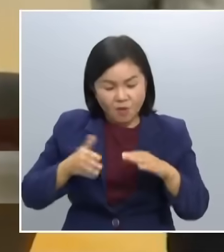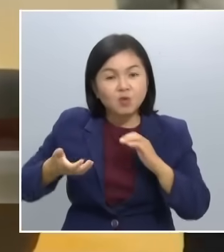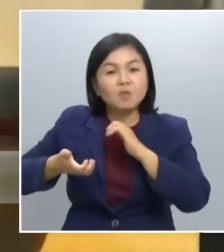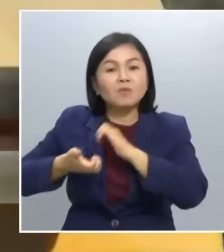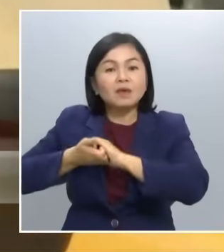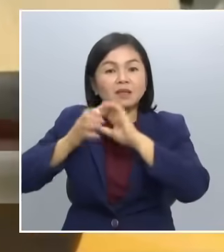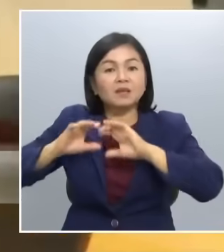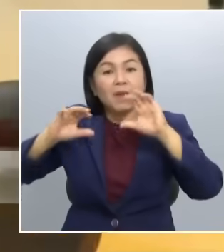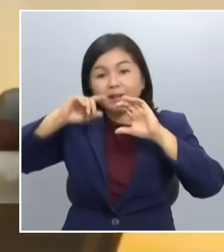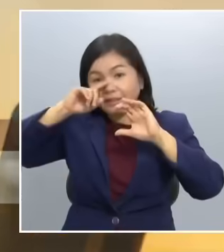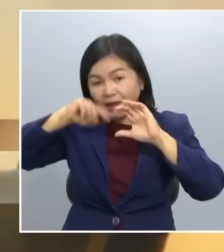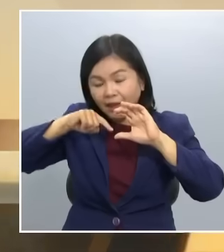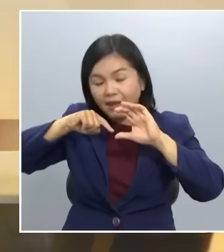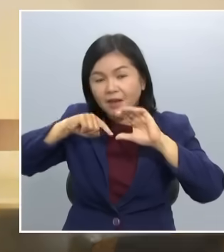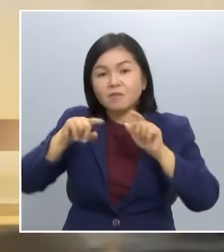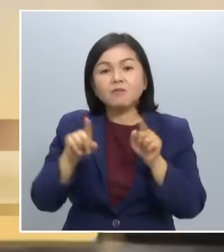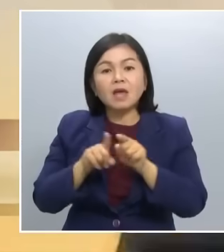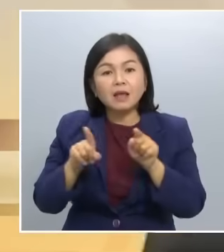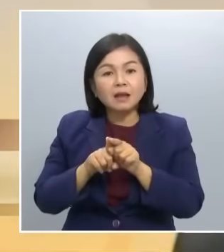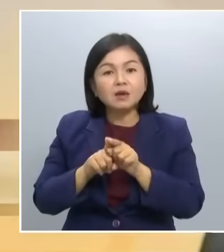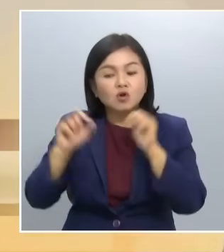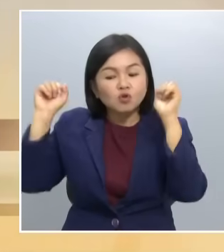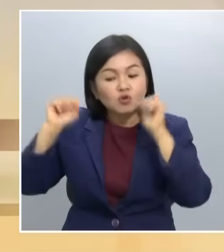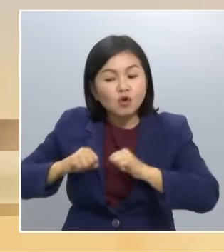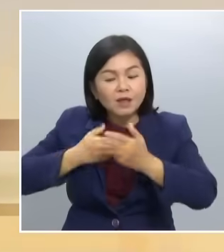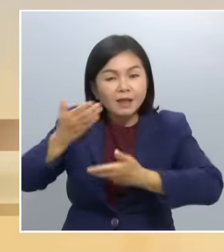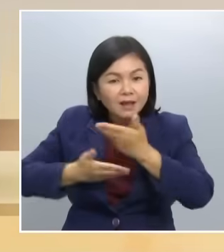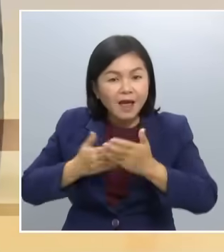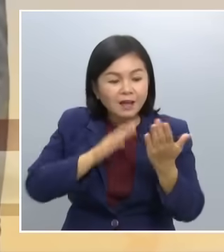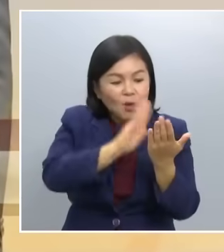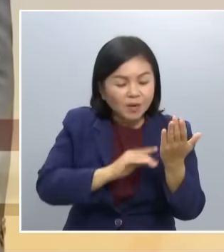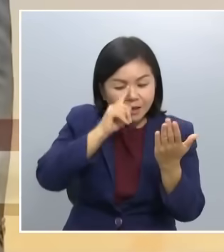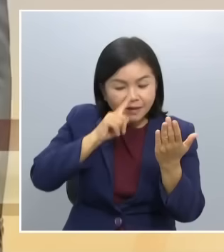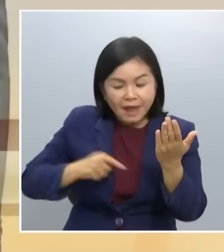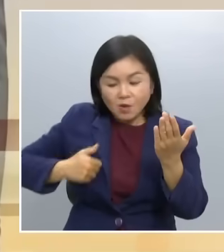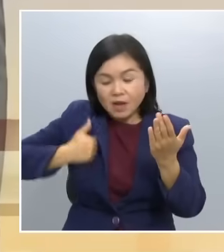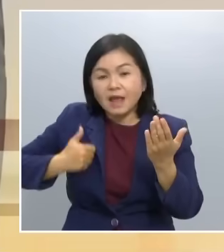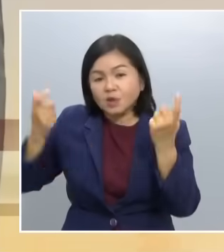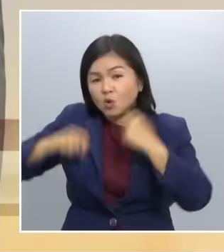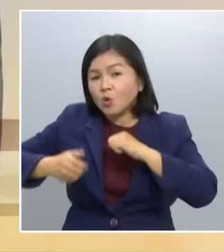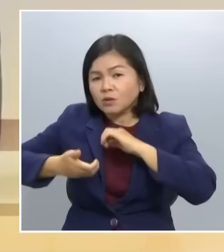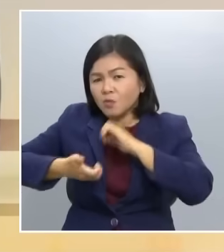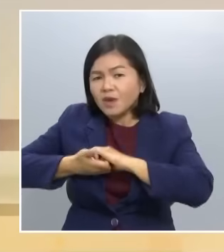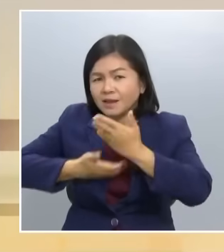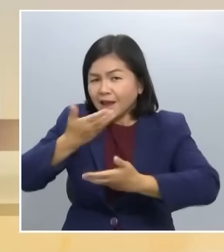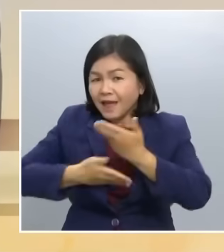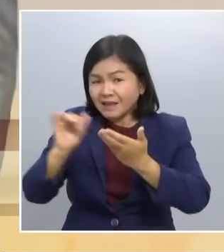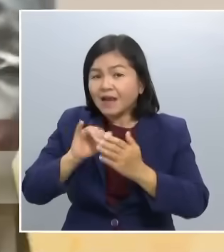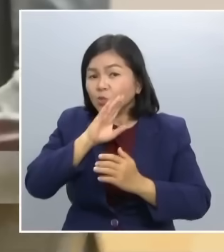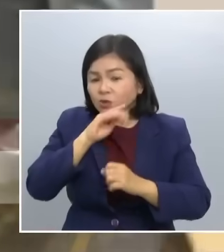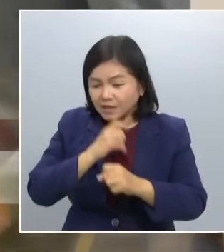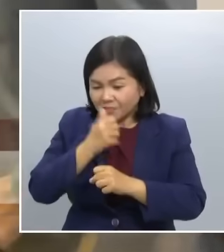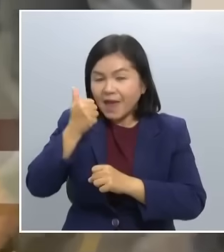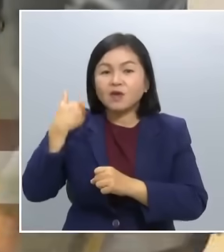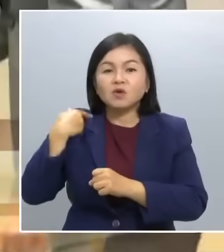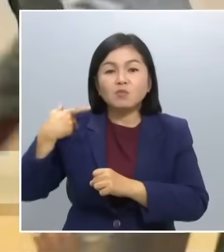ยรวมถึง FTA บอกว่าไทยกับแคนาดายังไม่มี FTA ระหว่างกันถ้าทำได้ก็จะดีกับทั้งสองฝ่ายค่ะ นี่ฮะ